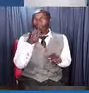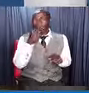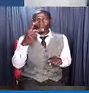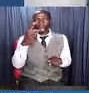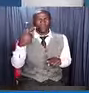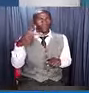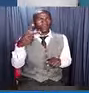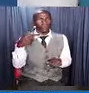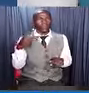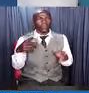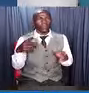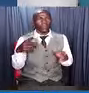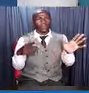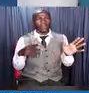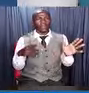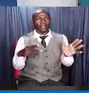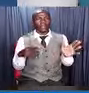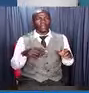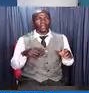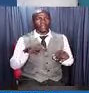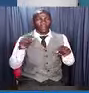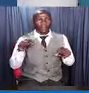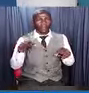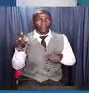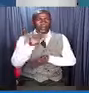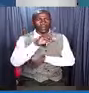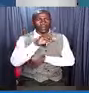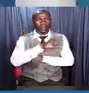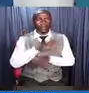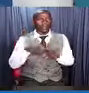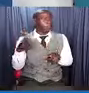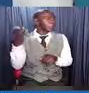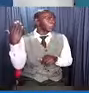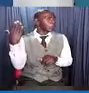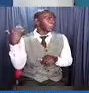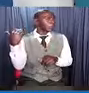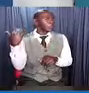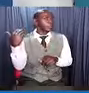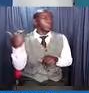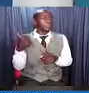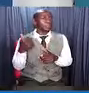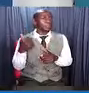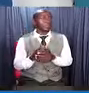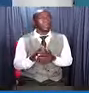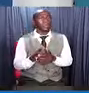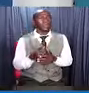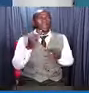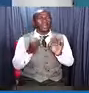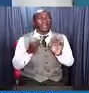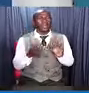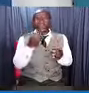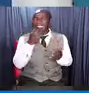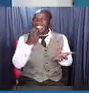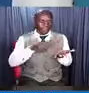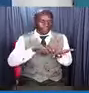Chonyi land. Heri siku hizi basi. Siku hizi kuna. It's better nowadays. Lakini zamani hizo. But back then. Hata ukala